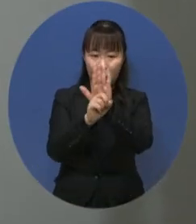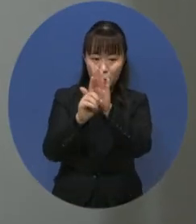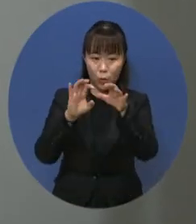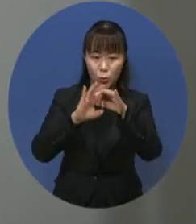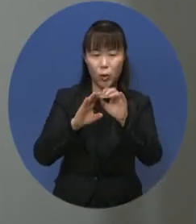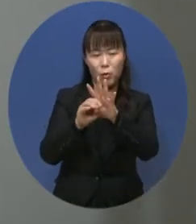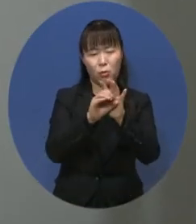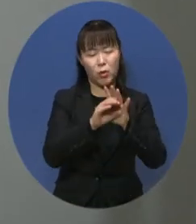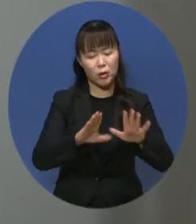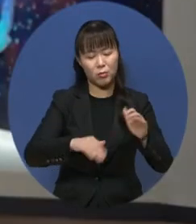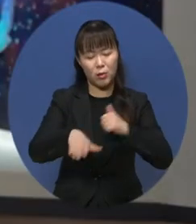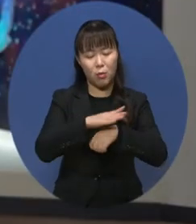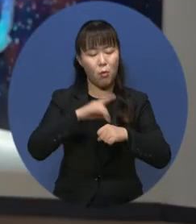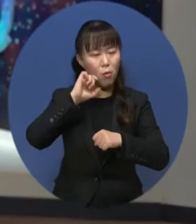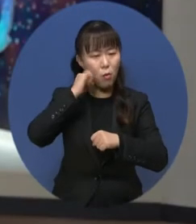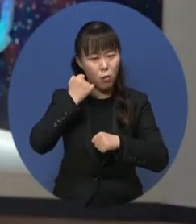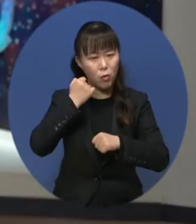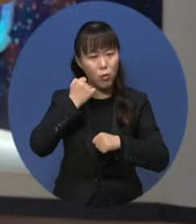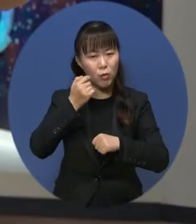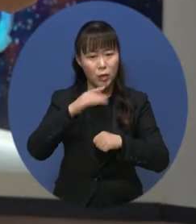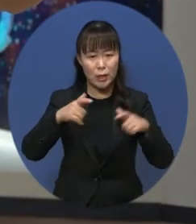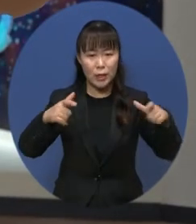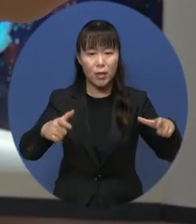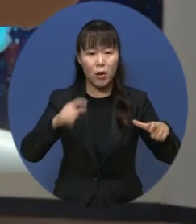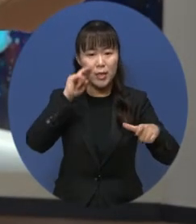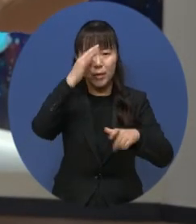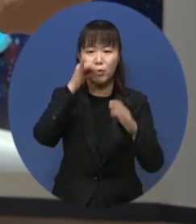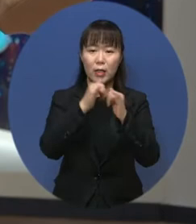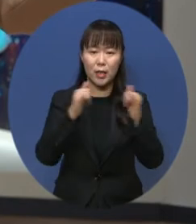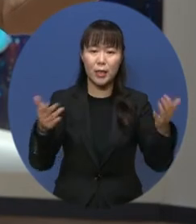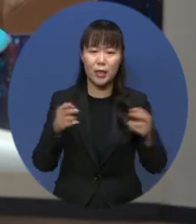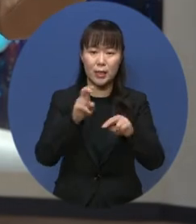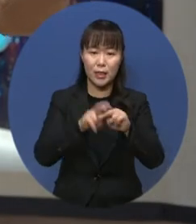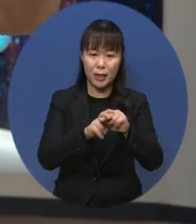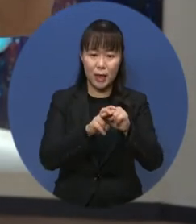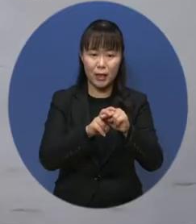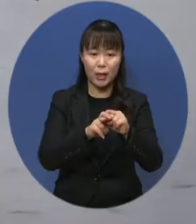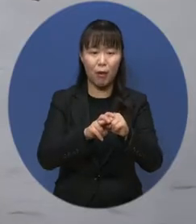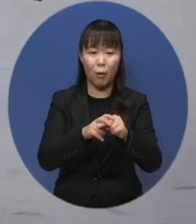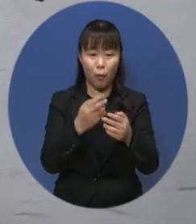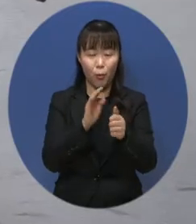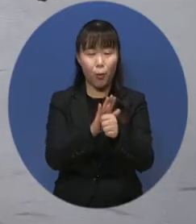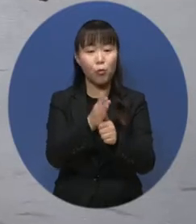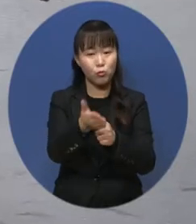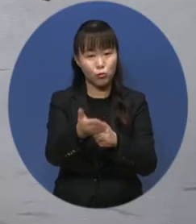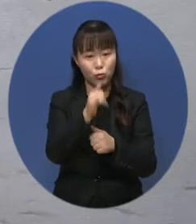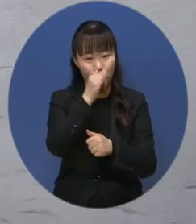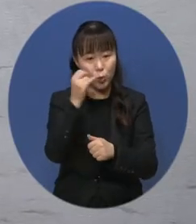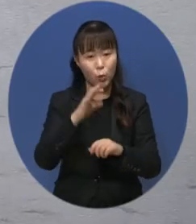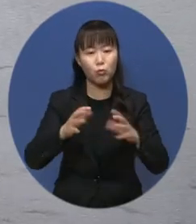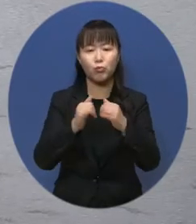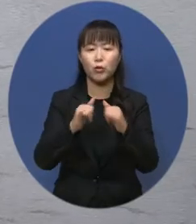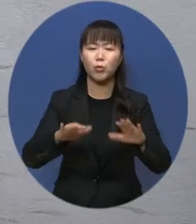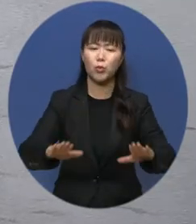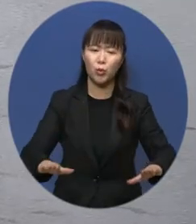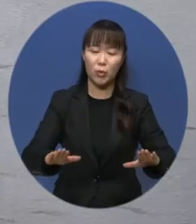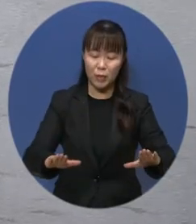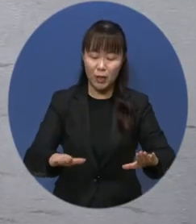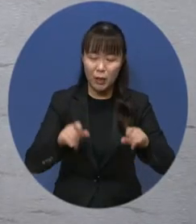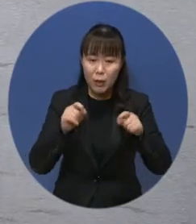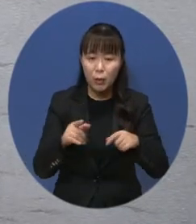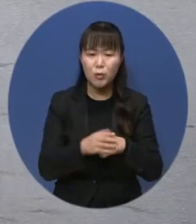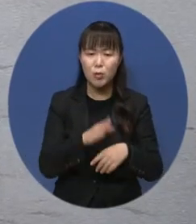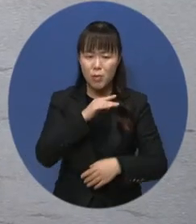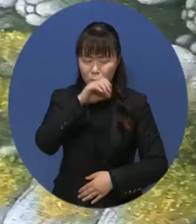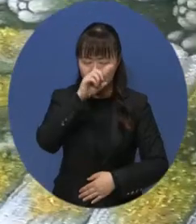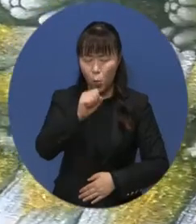어려운 시기를 보내고 있는 지역 예술인들의 일자리 창출에 크게 기여함은 물론 군민들도 이번 기회에 수준